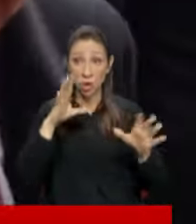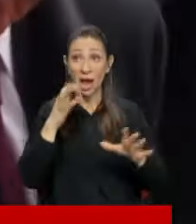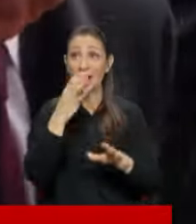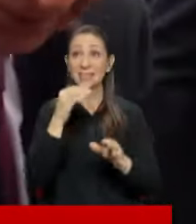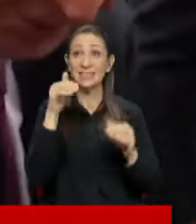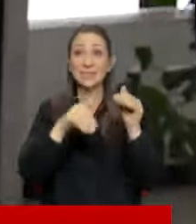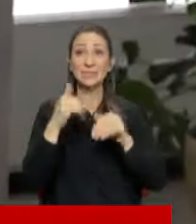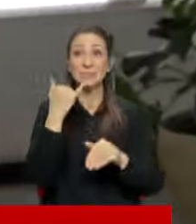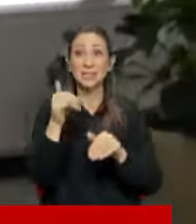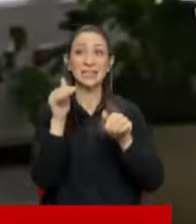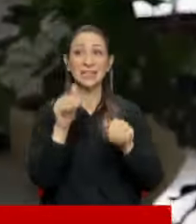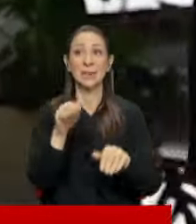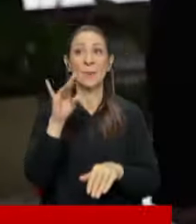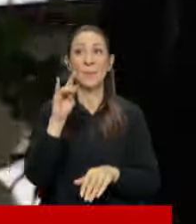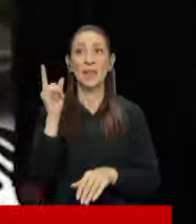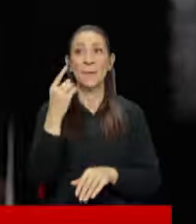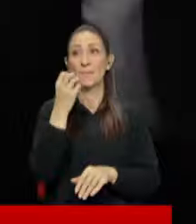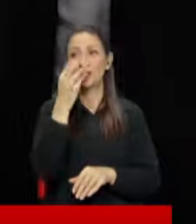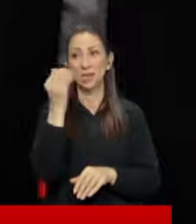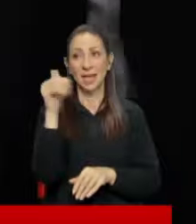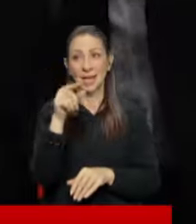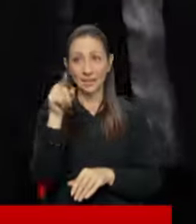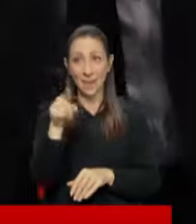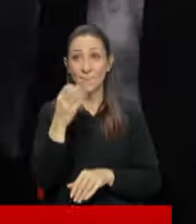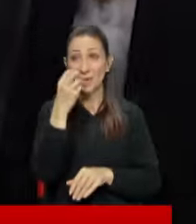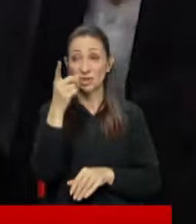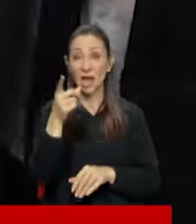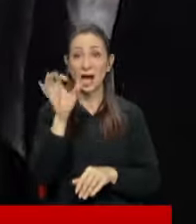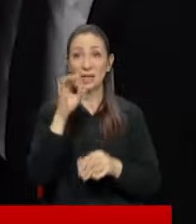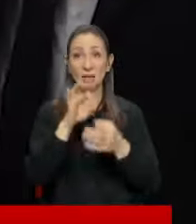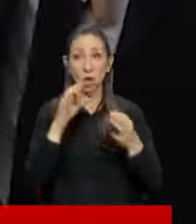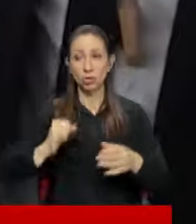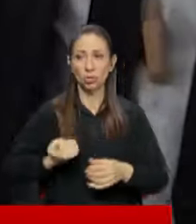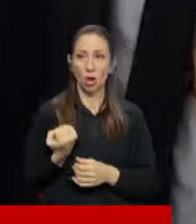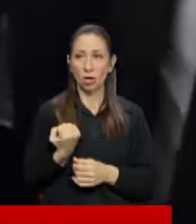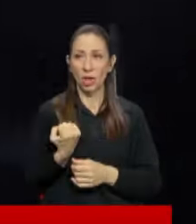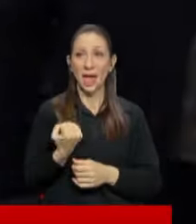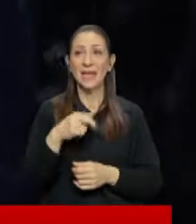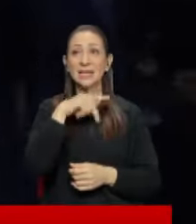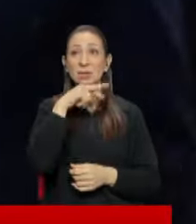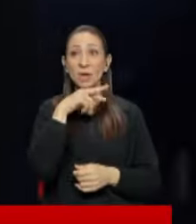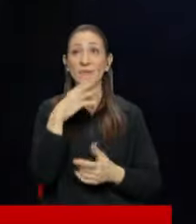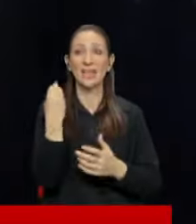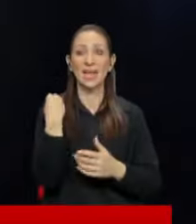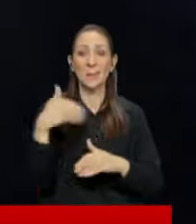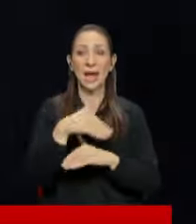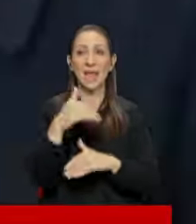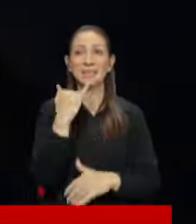seçim ziyaretlerinde destekse MHP lideri Bahçeli'den geldi. Bahçeli ve Altınok kol kola Keçiören ve Yeni